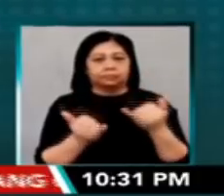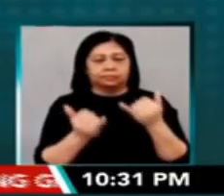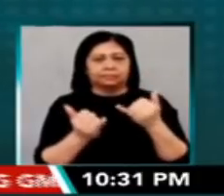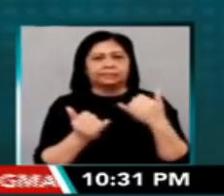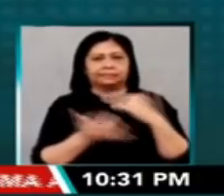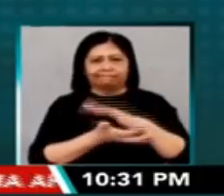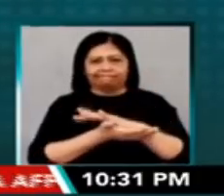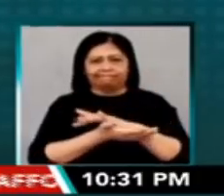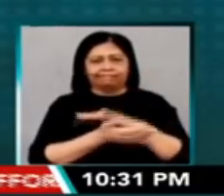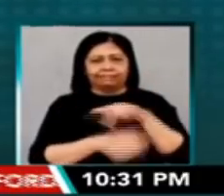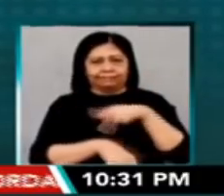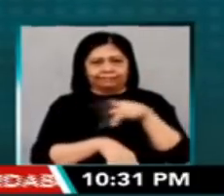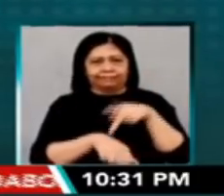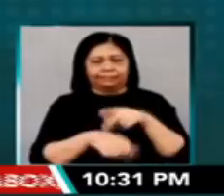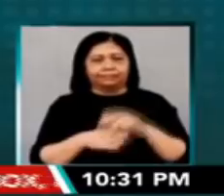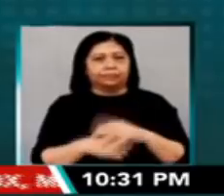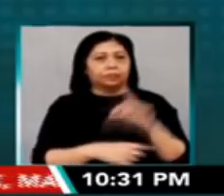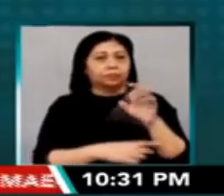bansa.